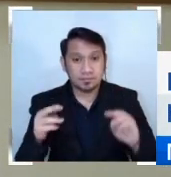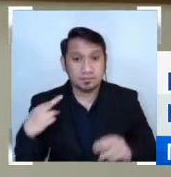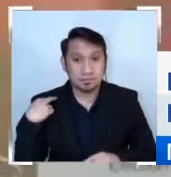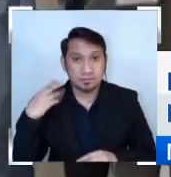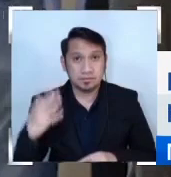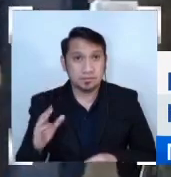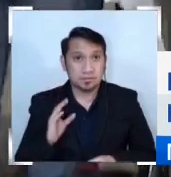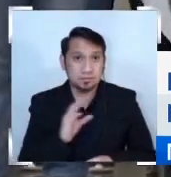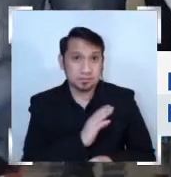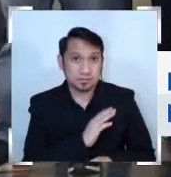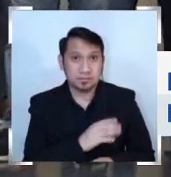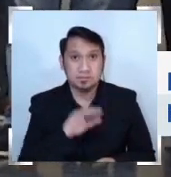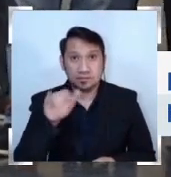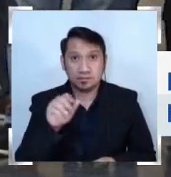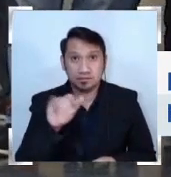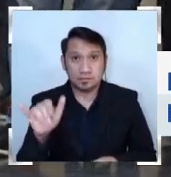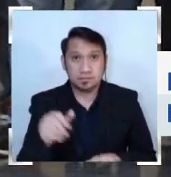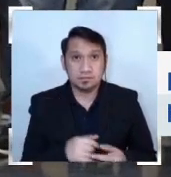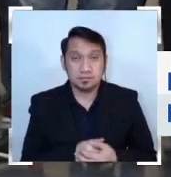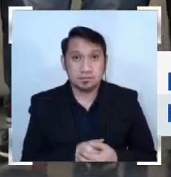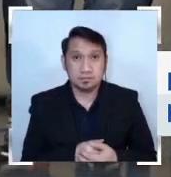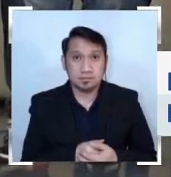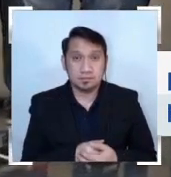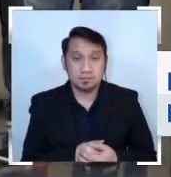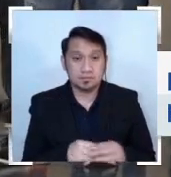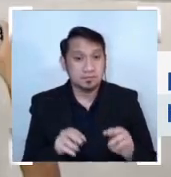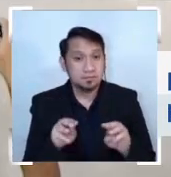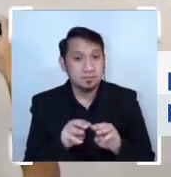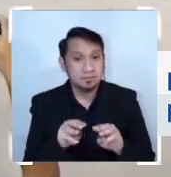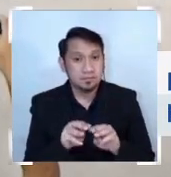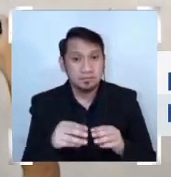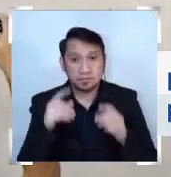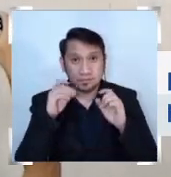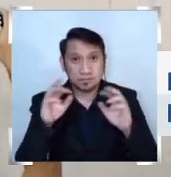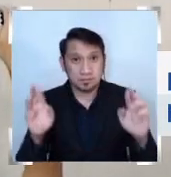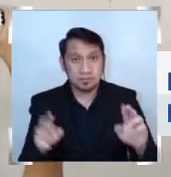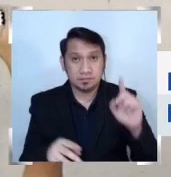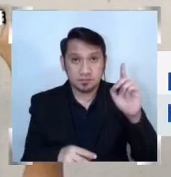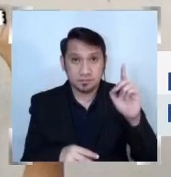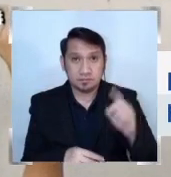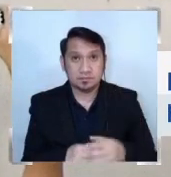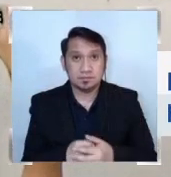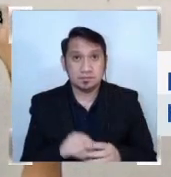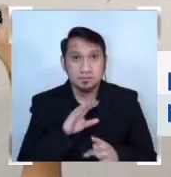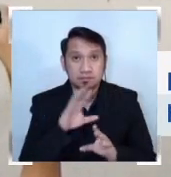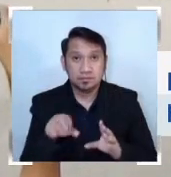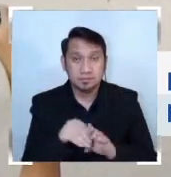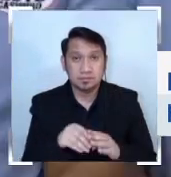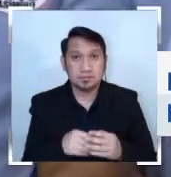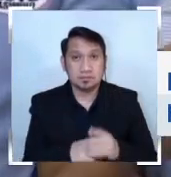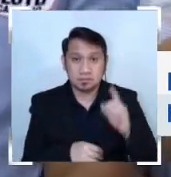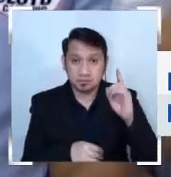Noel. Re-elected bilang Marikina Mayor si Marcy Teodoro. Nanalo rin ang kapartido niyang si Doc Marion